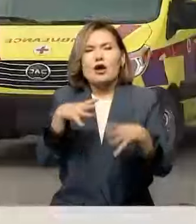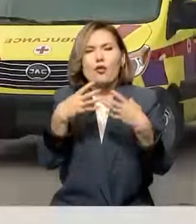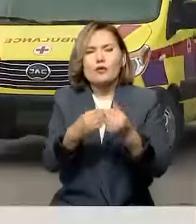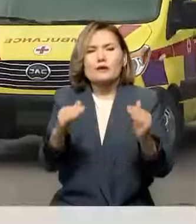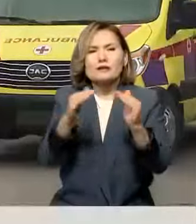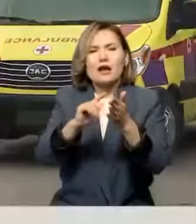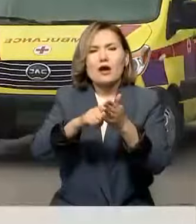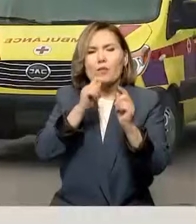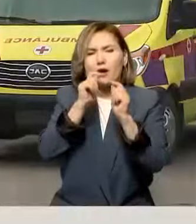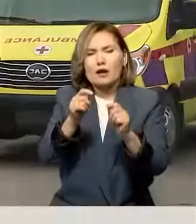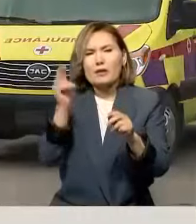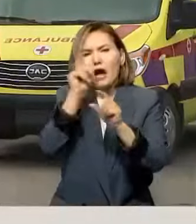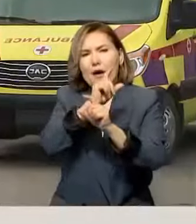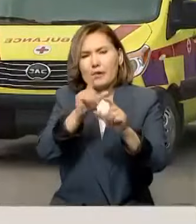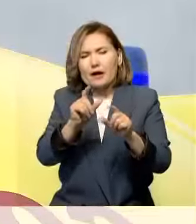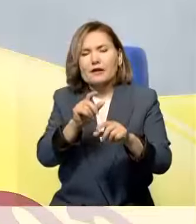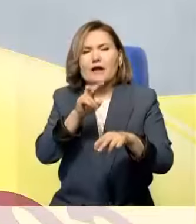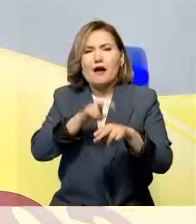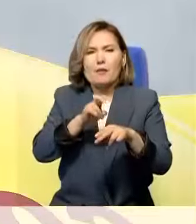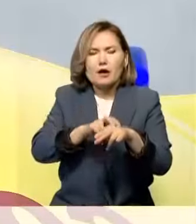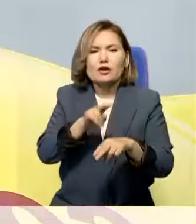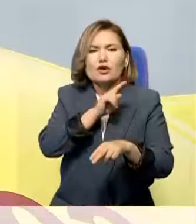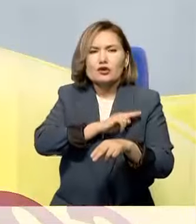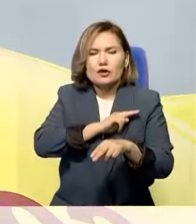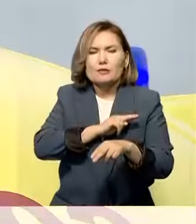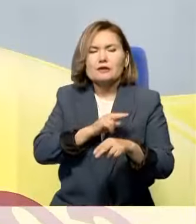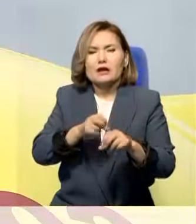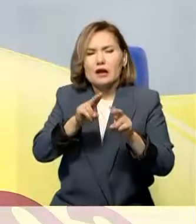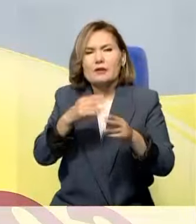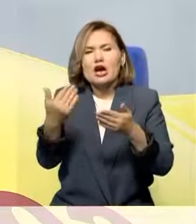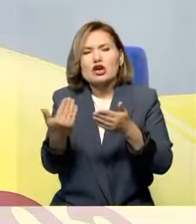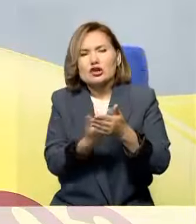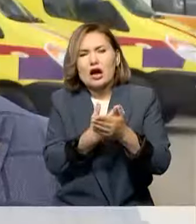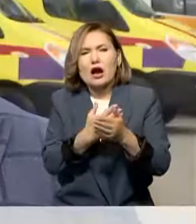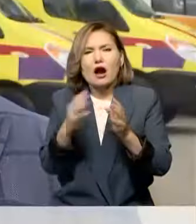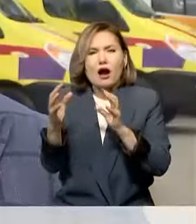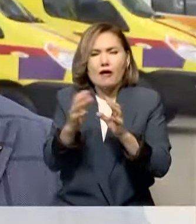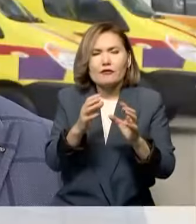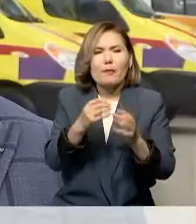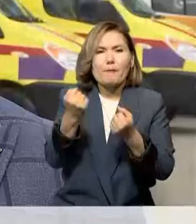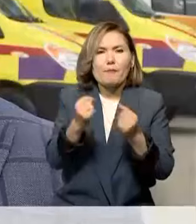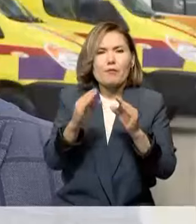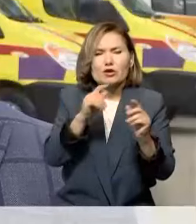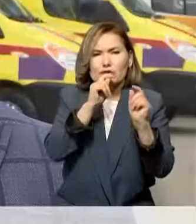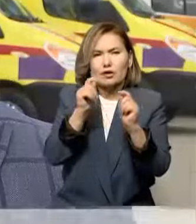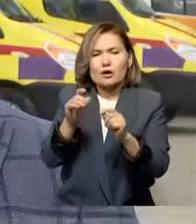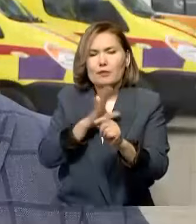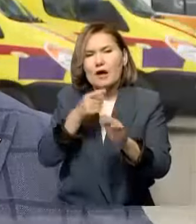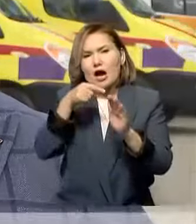табыстады. Бұдан бөлек білім беру және медицина саласының техникалық базасы жаңа көліктермен толықты. Ранний мобильный машиналар